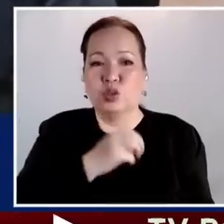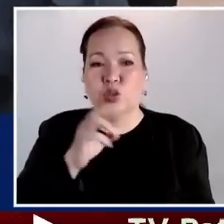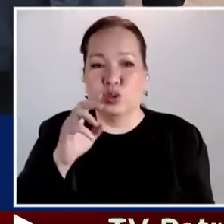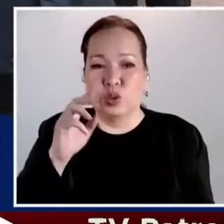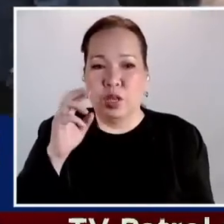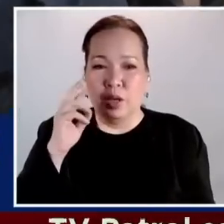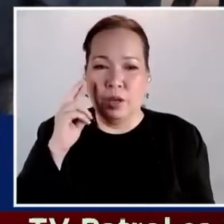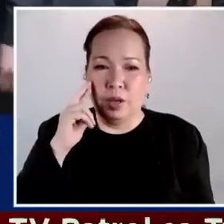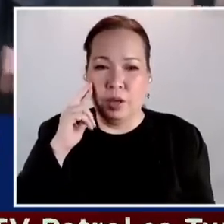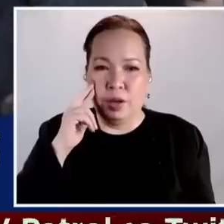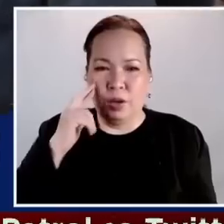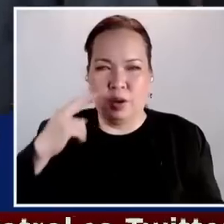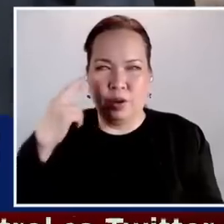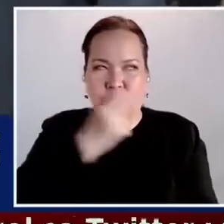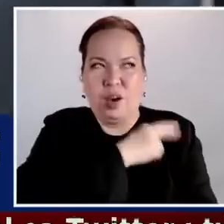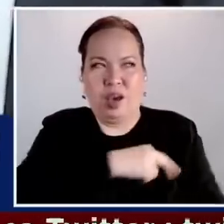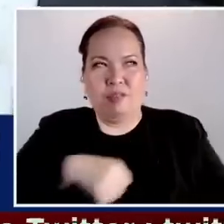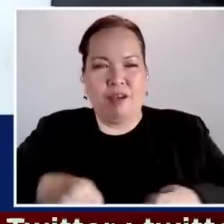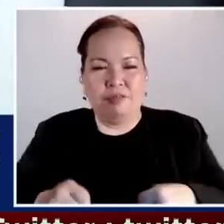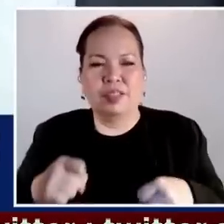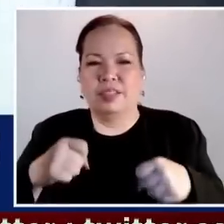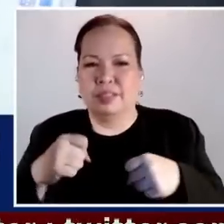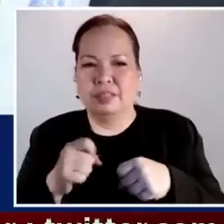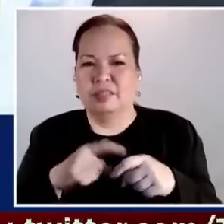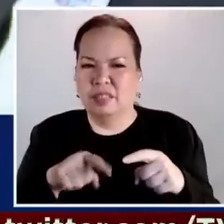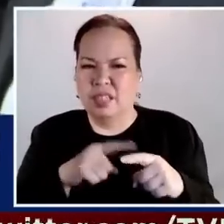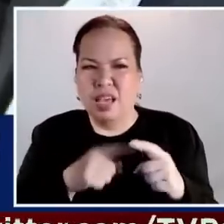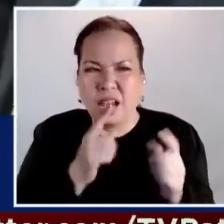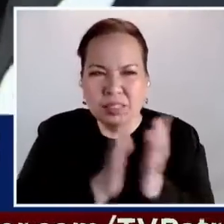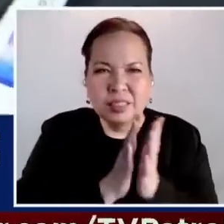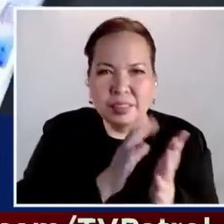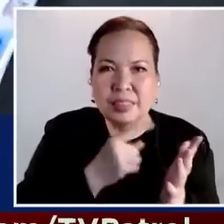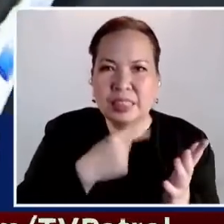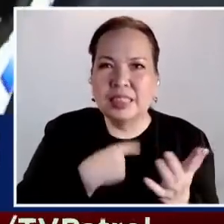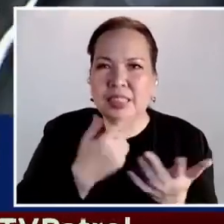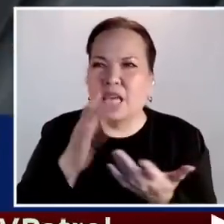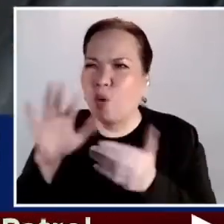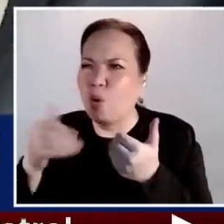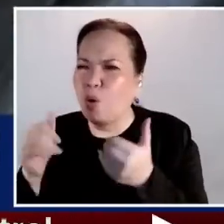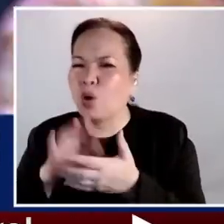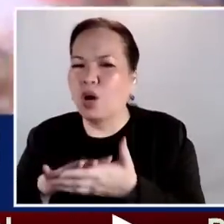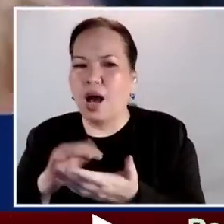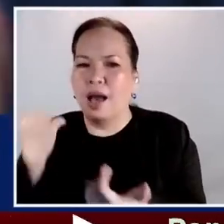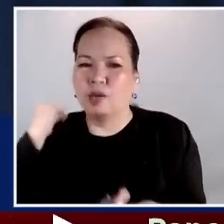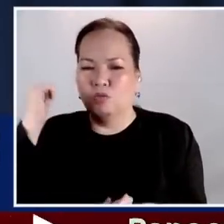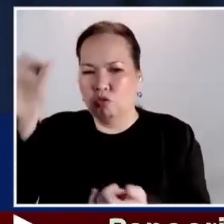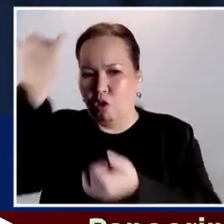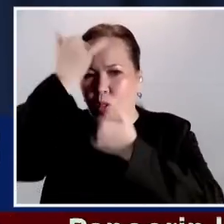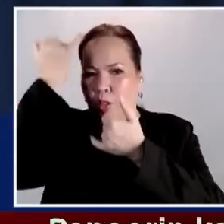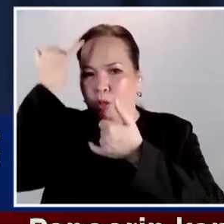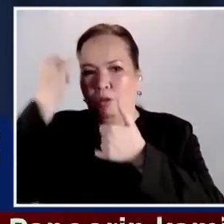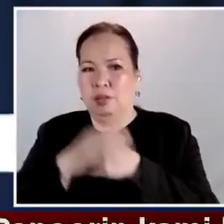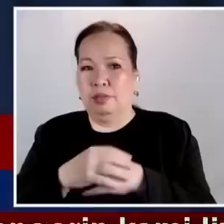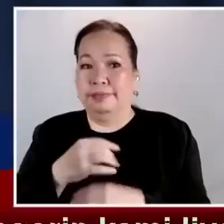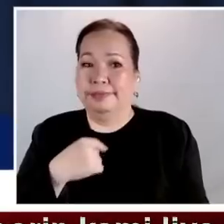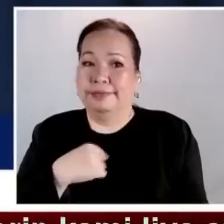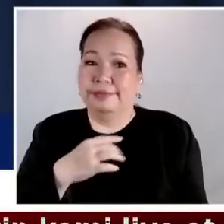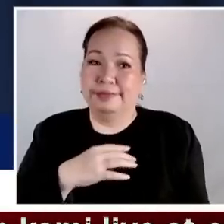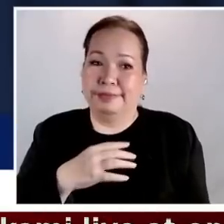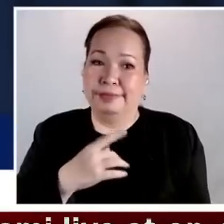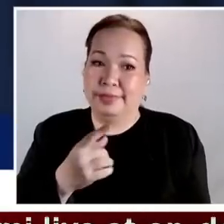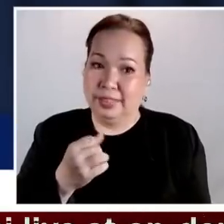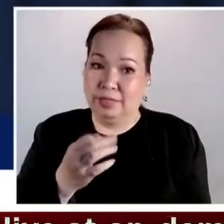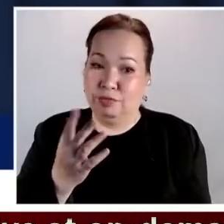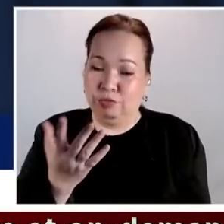senior senators para hindi anya siya mangangamote bilang bagitong senador. If he wants to be a good leader, he must be